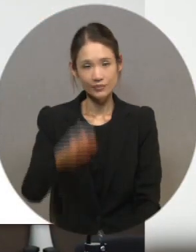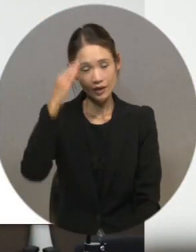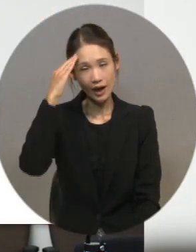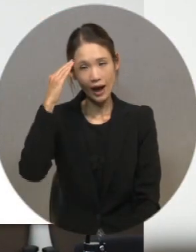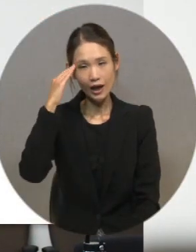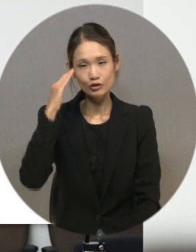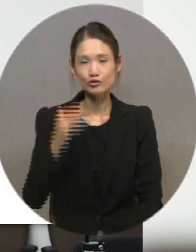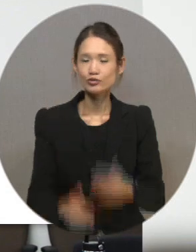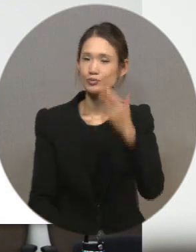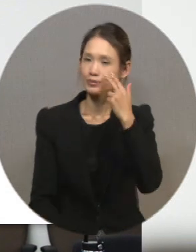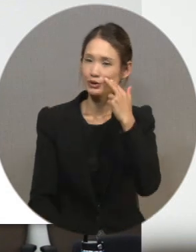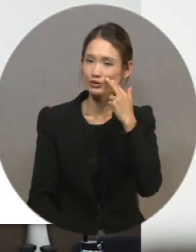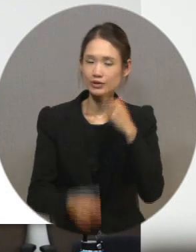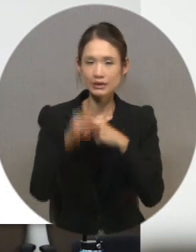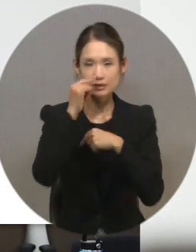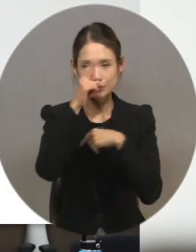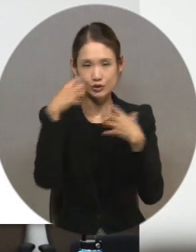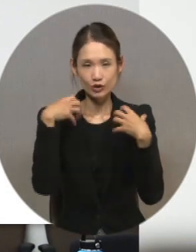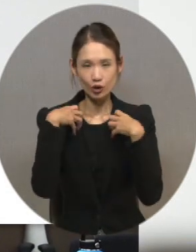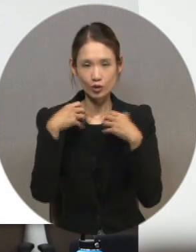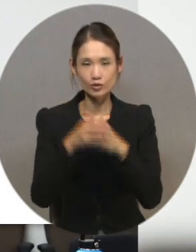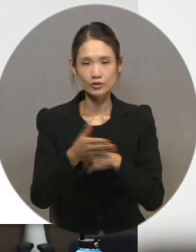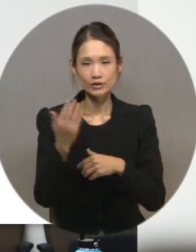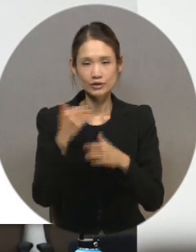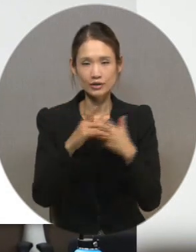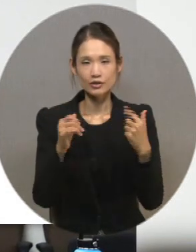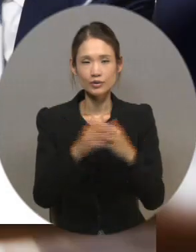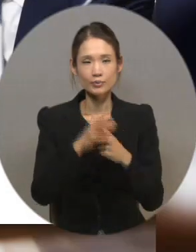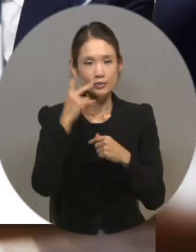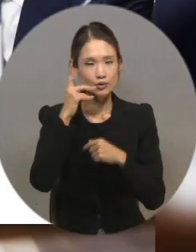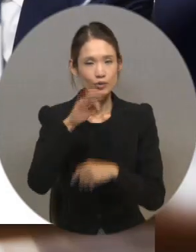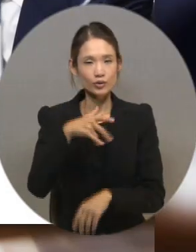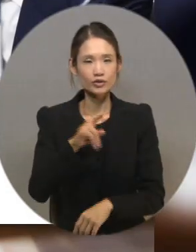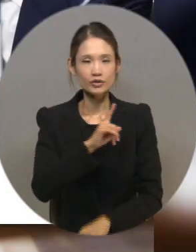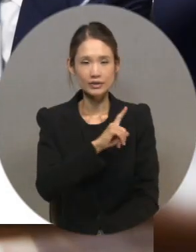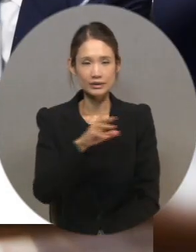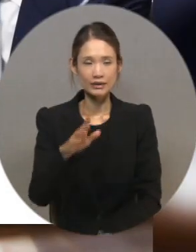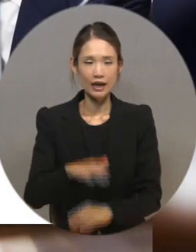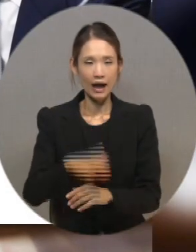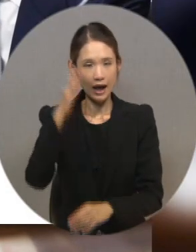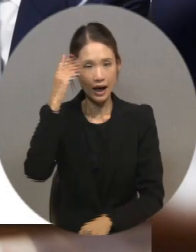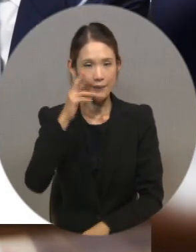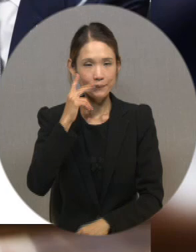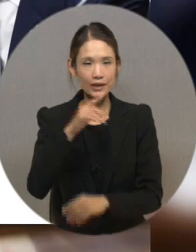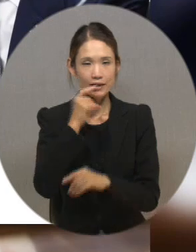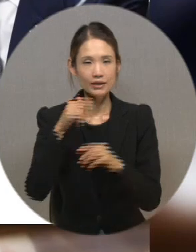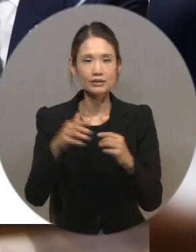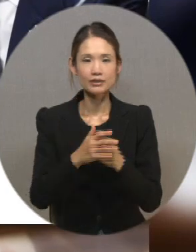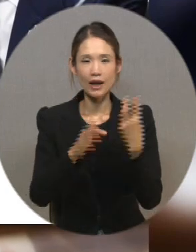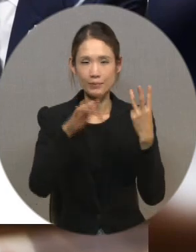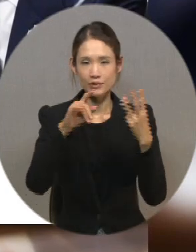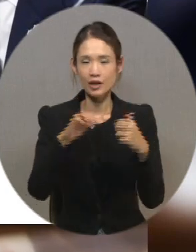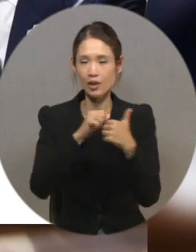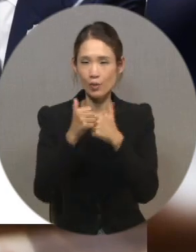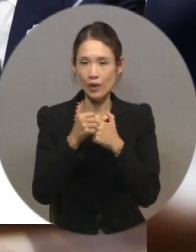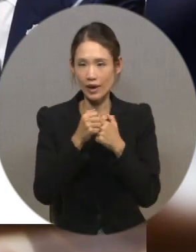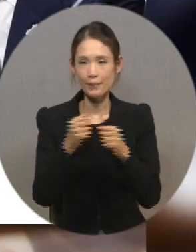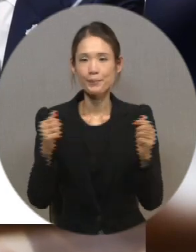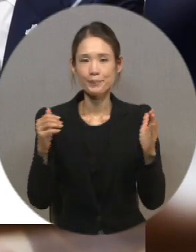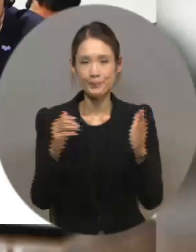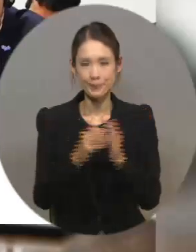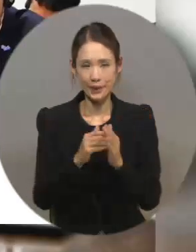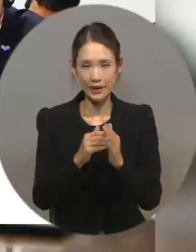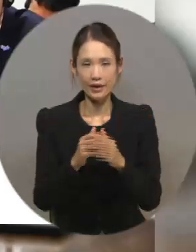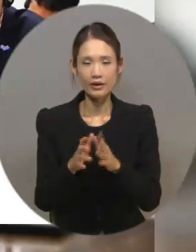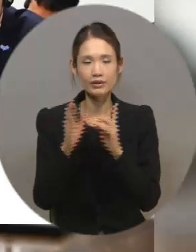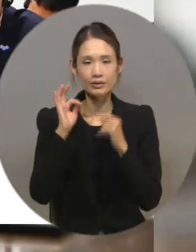미국, 일본 정부는 지난 18일 미국 워싱턴 DC에서 한미일 북한 인권 3자 회의를 개최했습니다. 이 자리에는